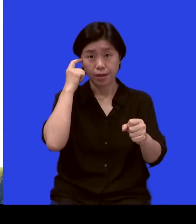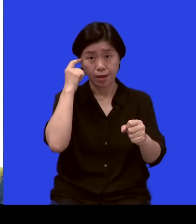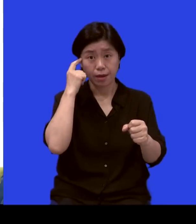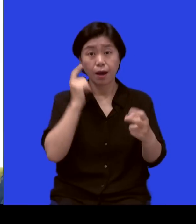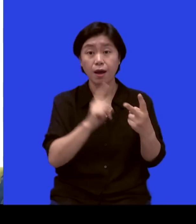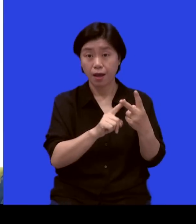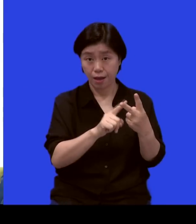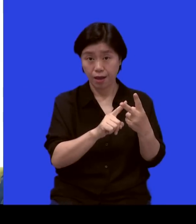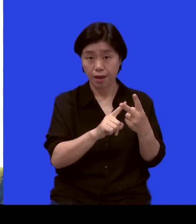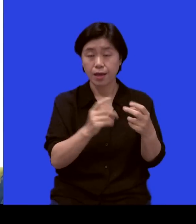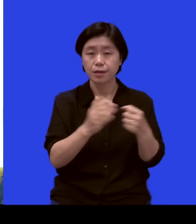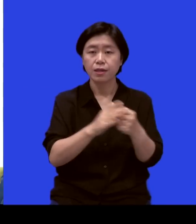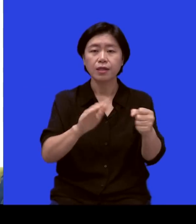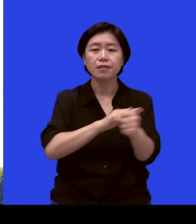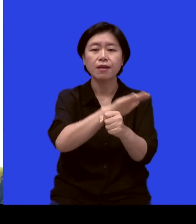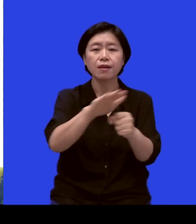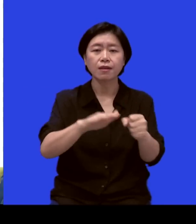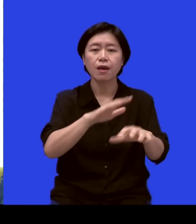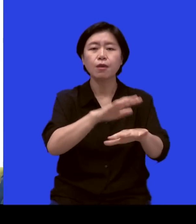그래서 이제 사랑의 농장이라고